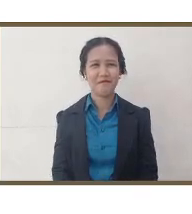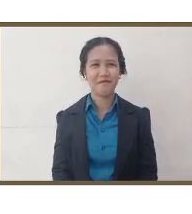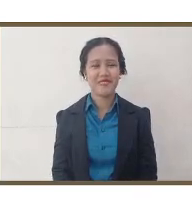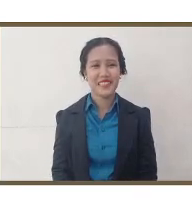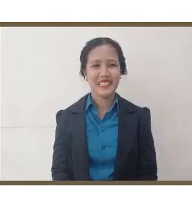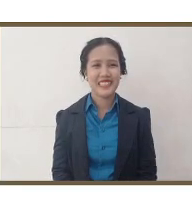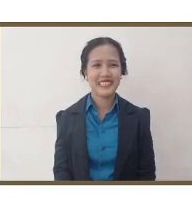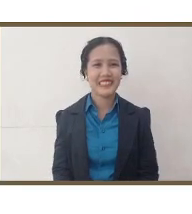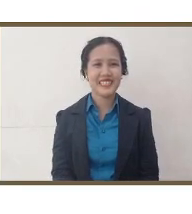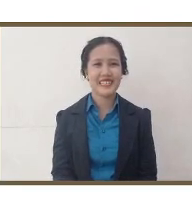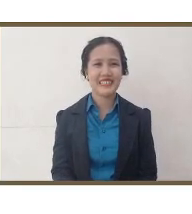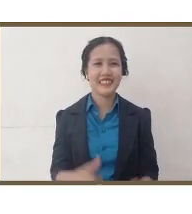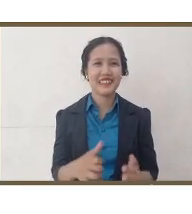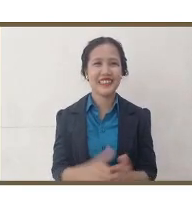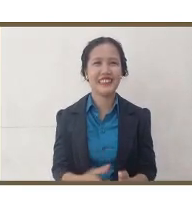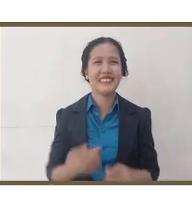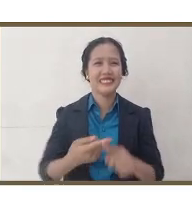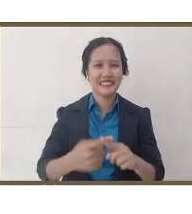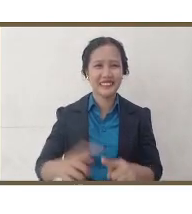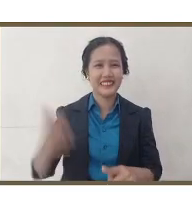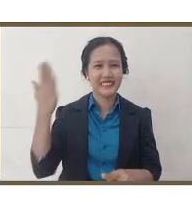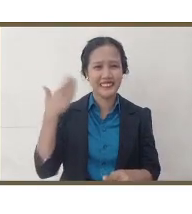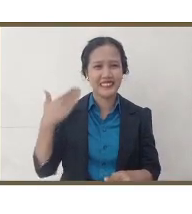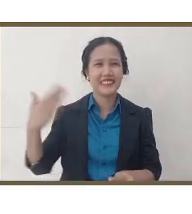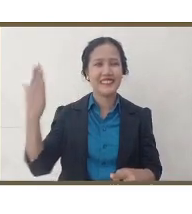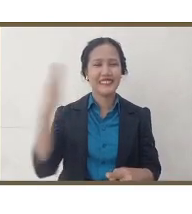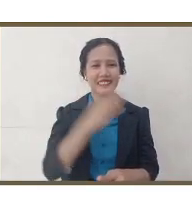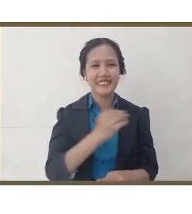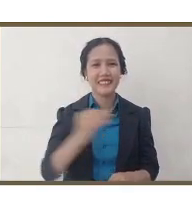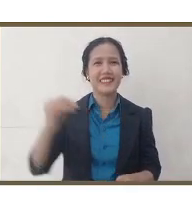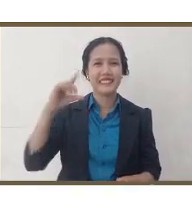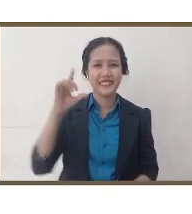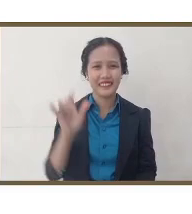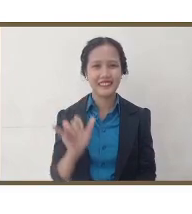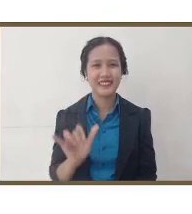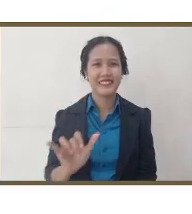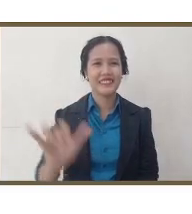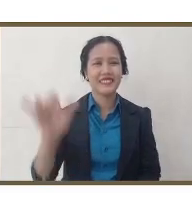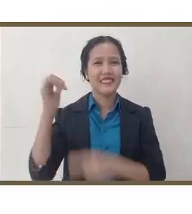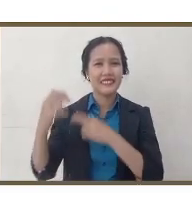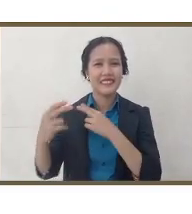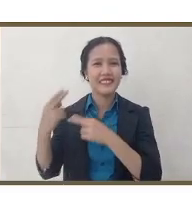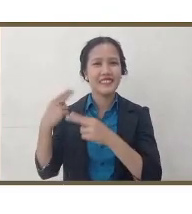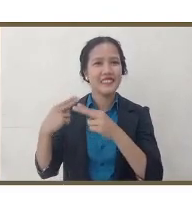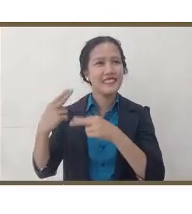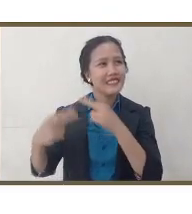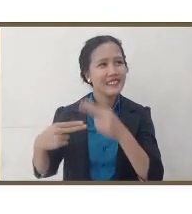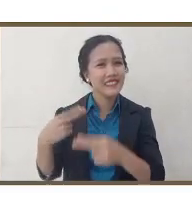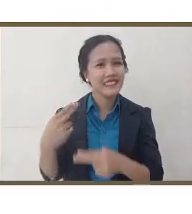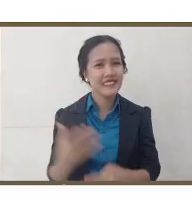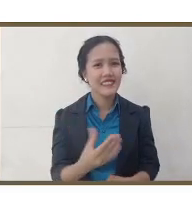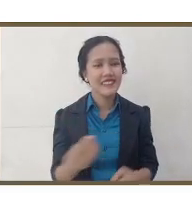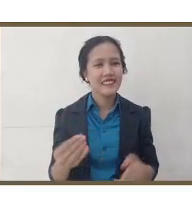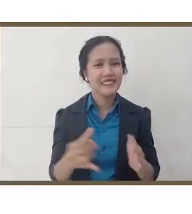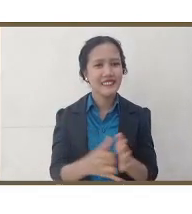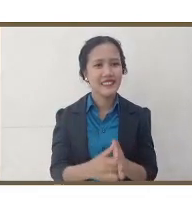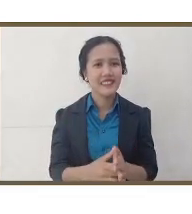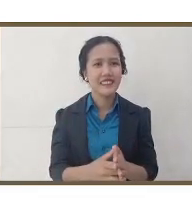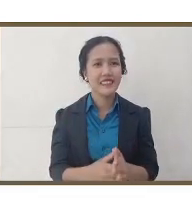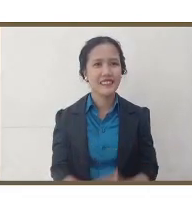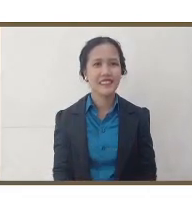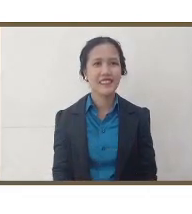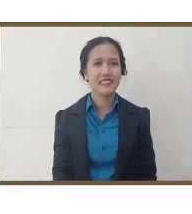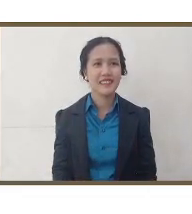Noon at kailanman sa buong kasaysayan, ang iglesyang baptista